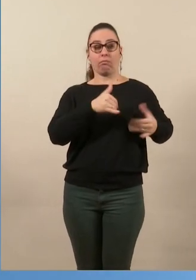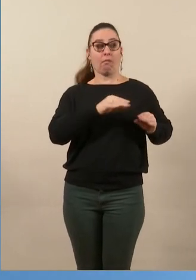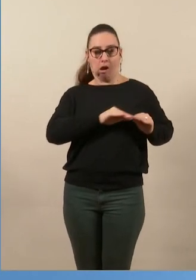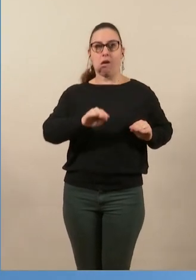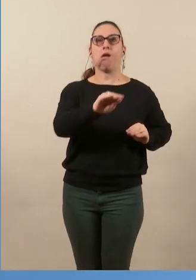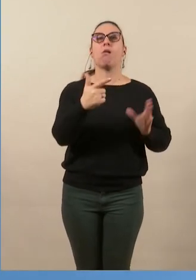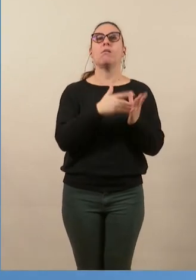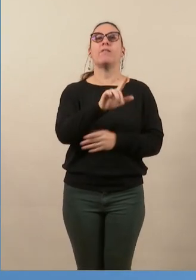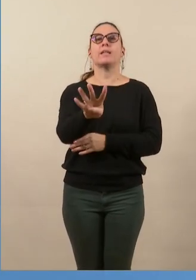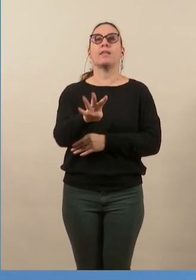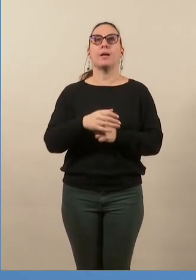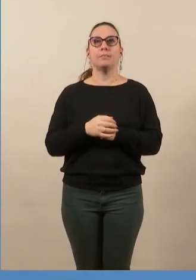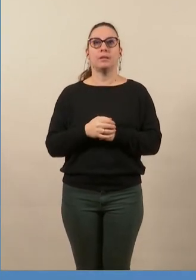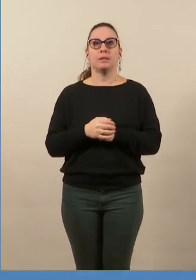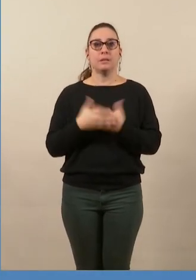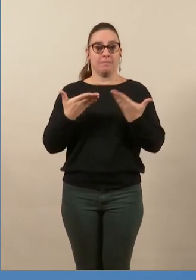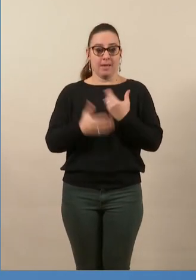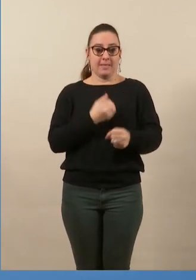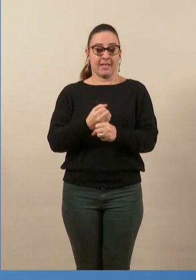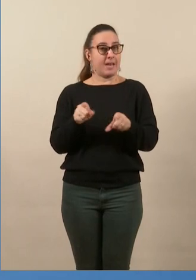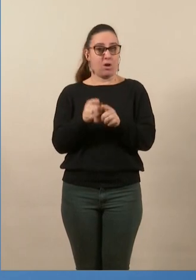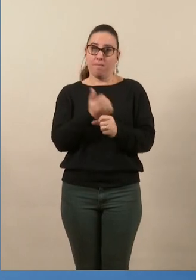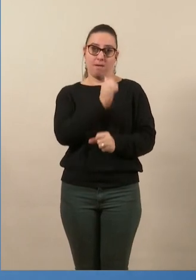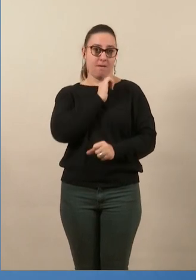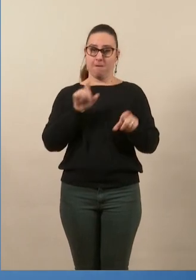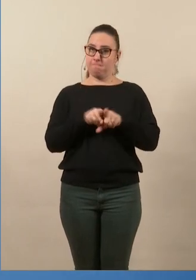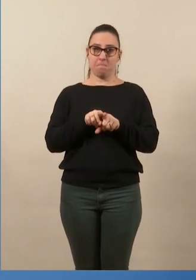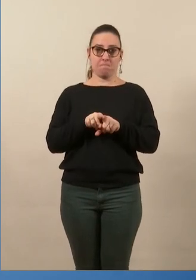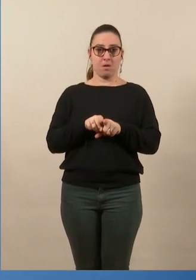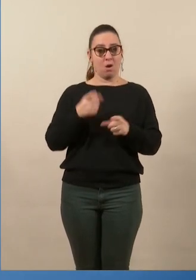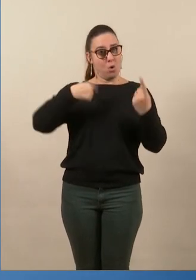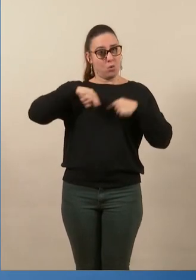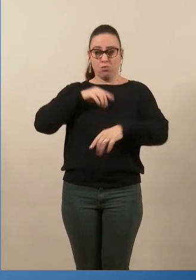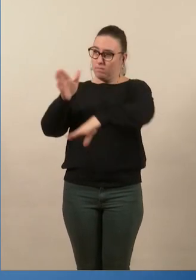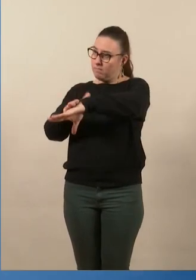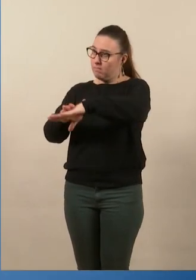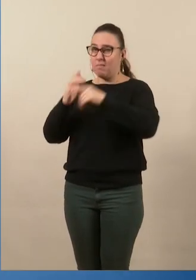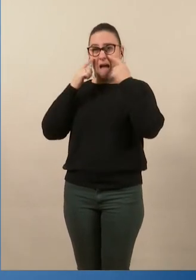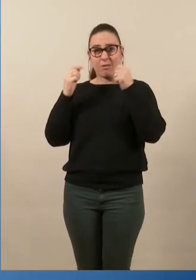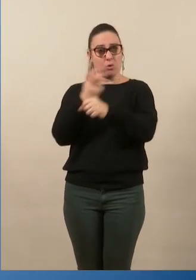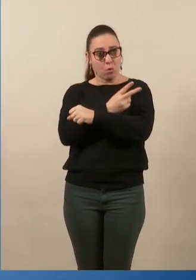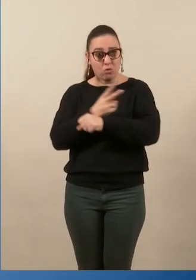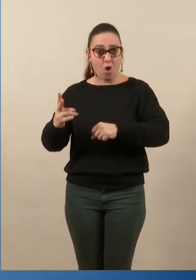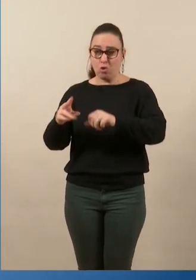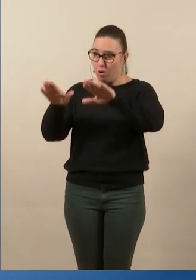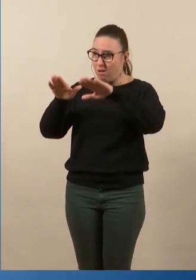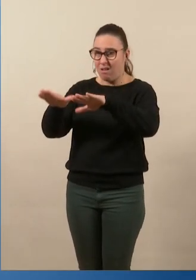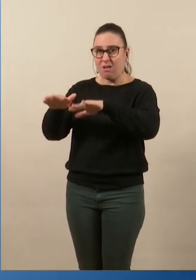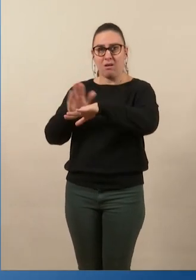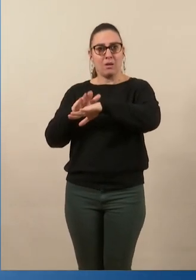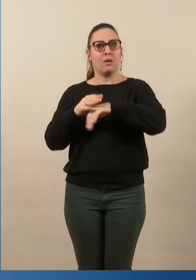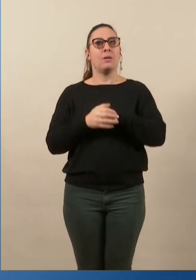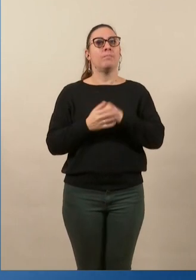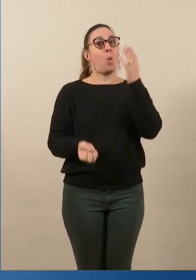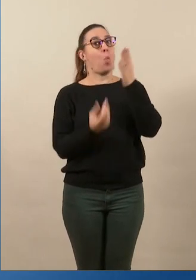2024 cette année comme la précédente nous avions pr nous avions prévenu du danger compte sur cette